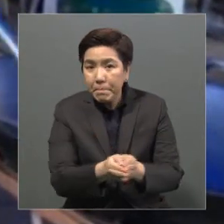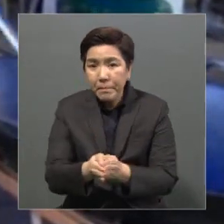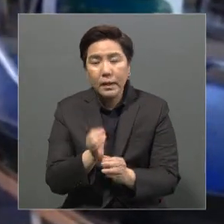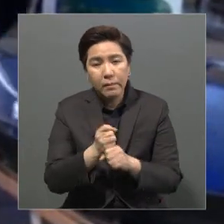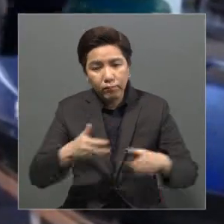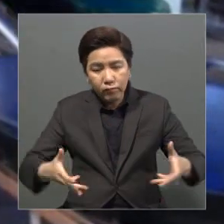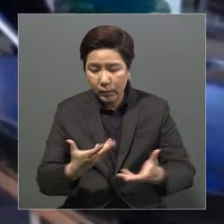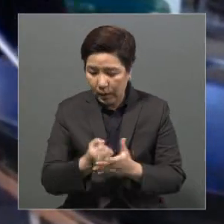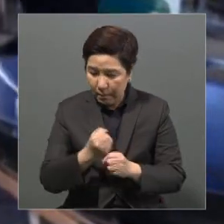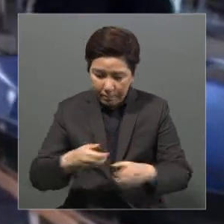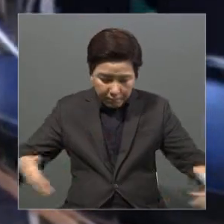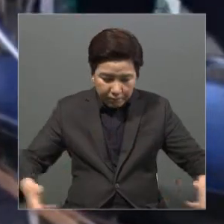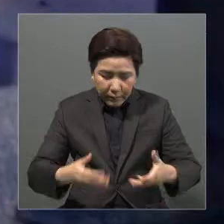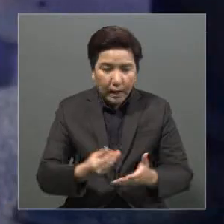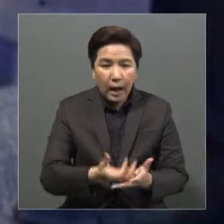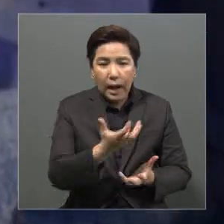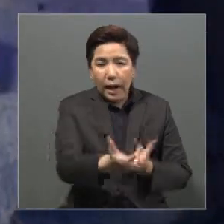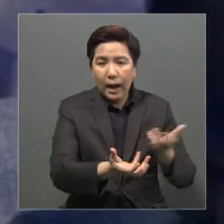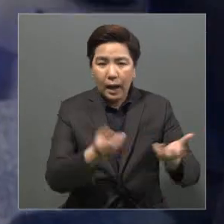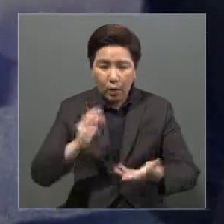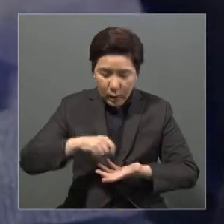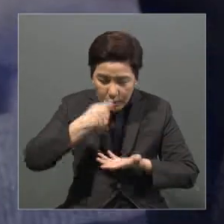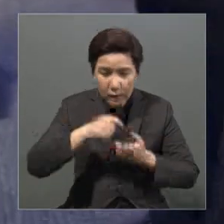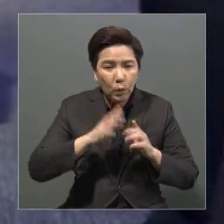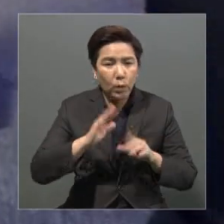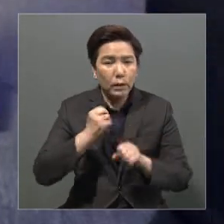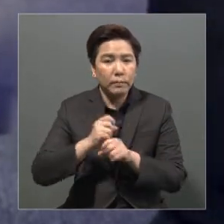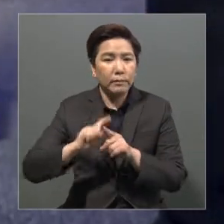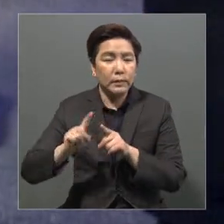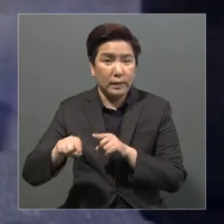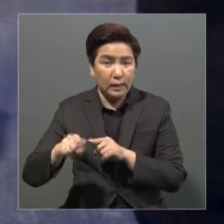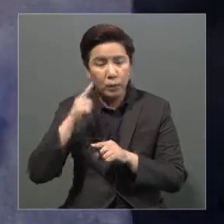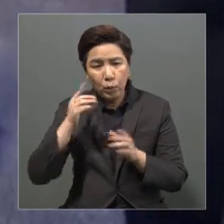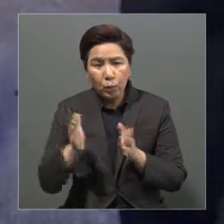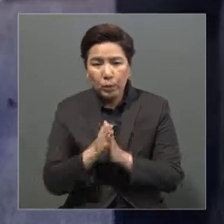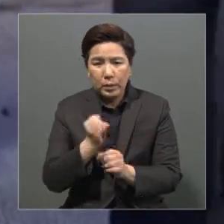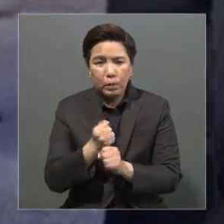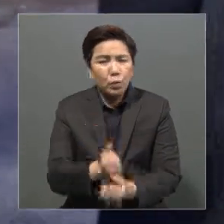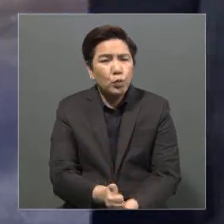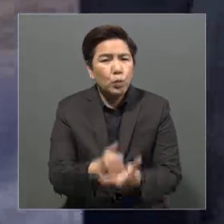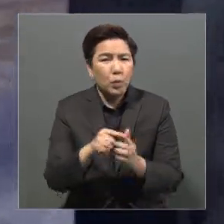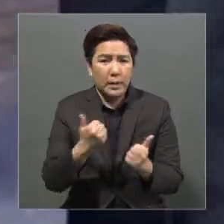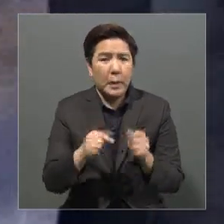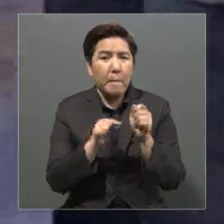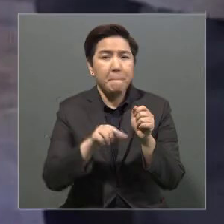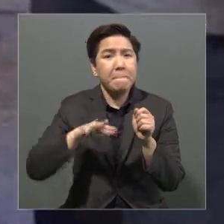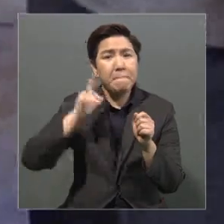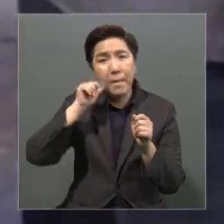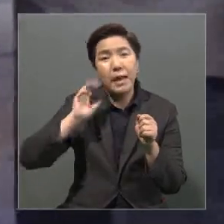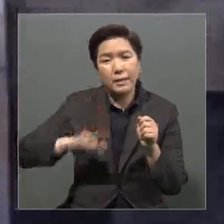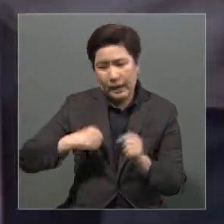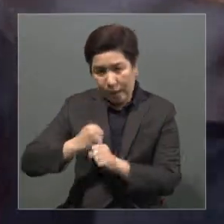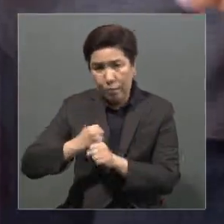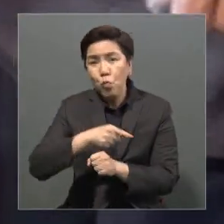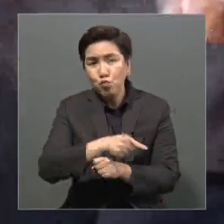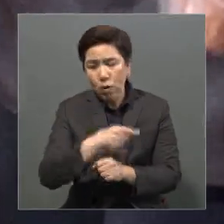ก็ปรุงอาหารแจกจ่ายผู้ประสบภัยและอาสาสมัครรักษาดินแดนค่ะที่ร่วมปฏิบัติการฟื้นฟูเมืองแม่สายด้วยรัฐมนตรี